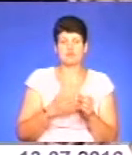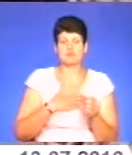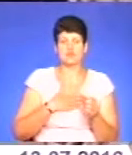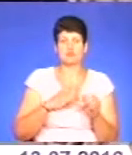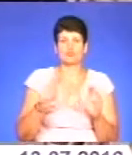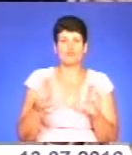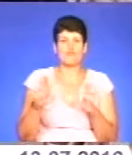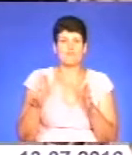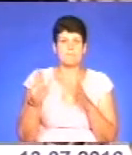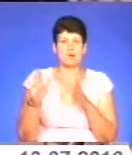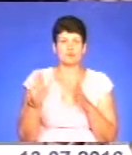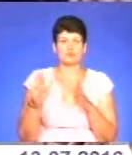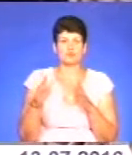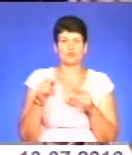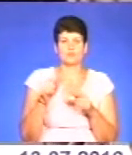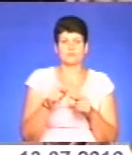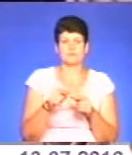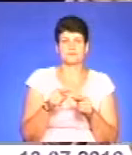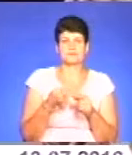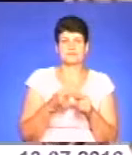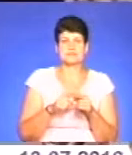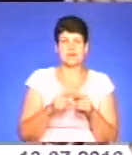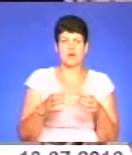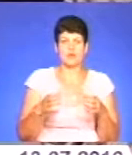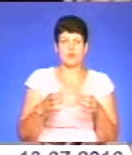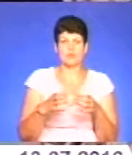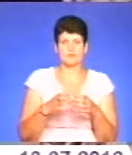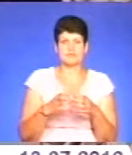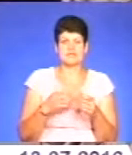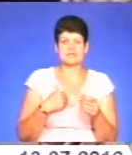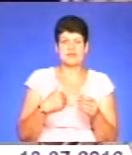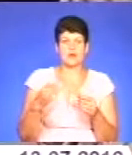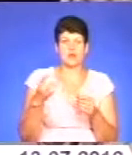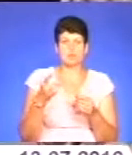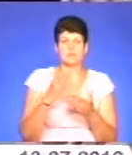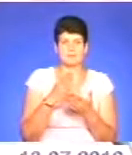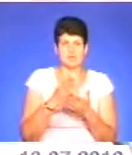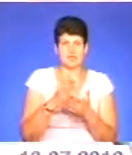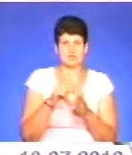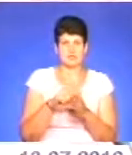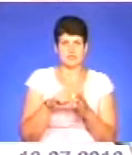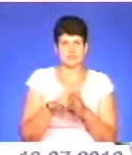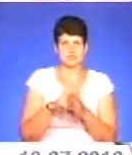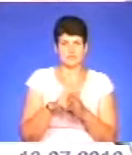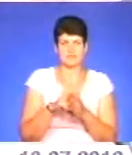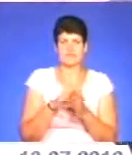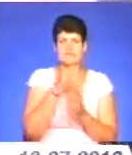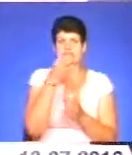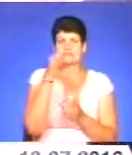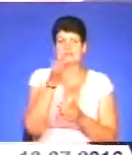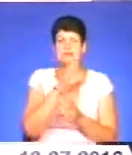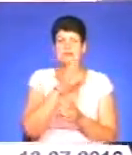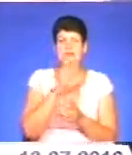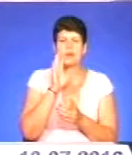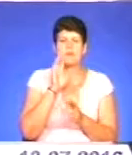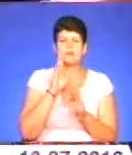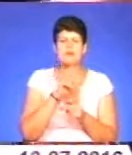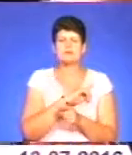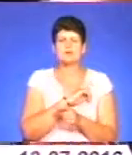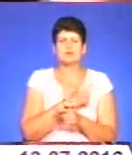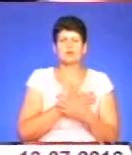ми форму окупували, тому що все-таки розмір має значення. Сказати мамі, як сильно він її любить